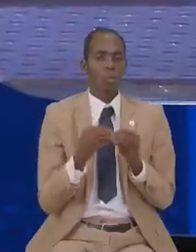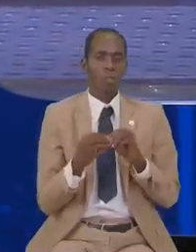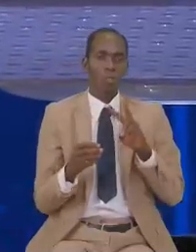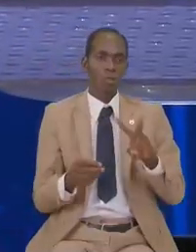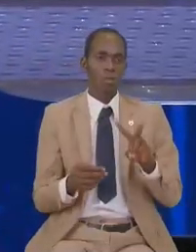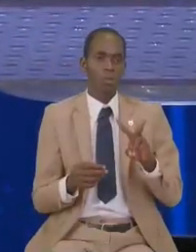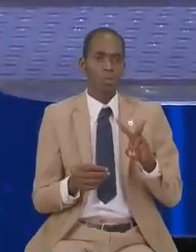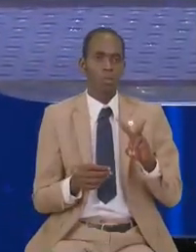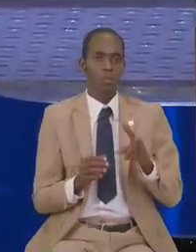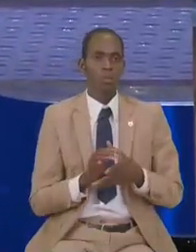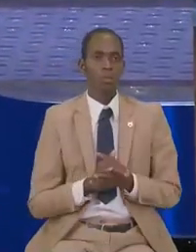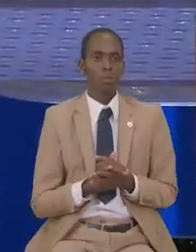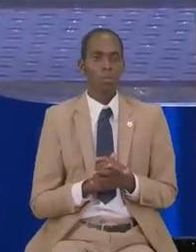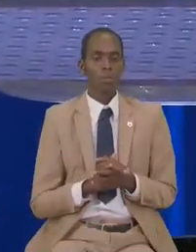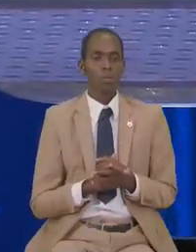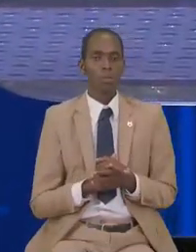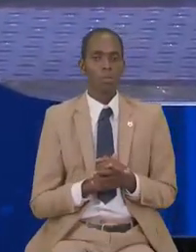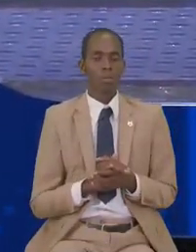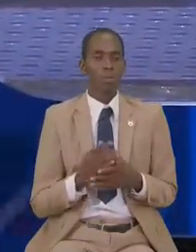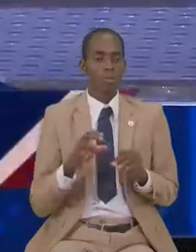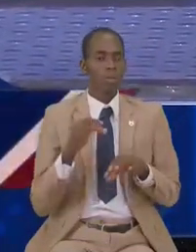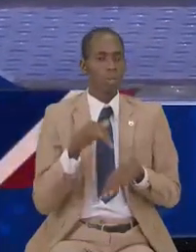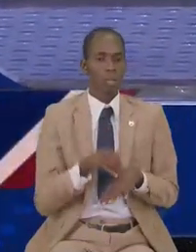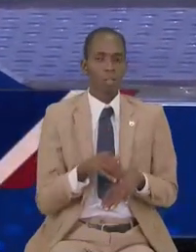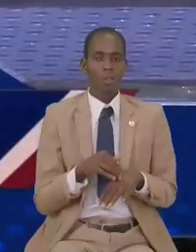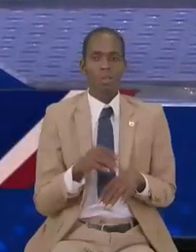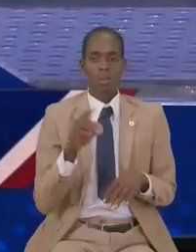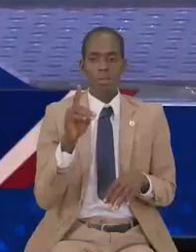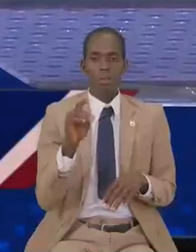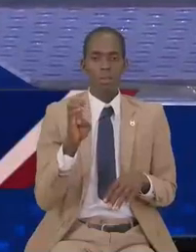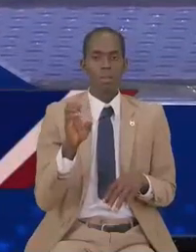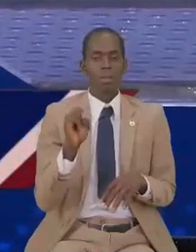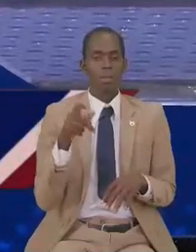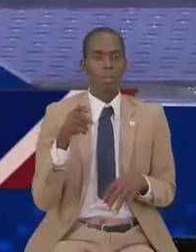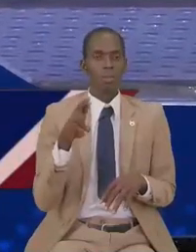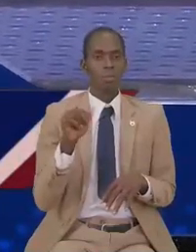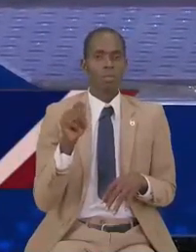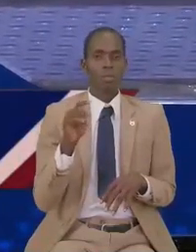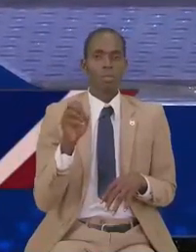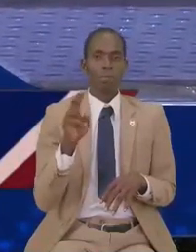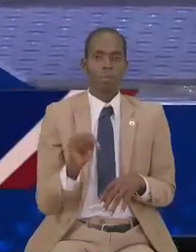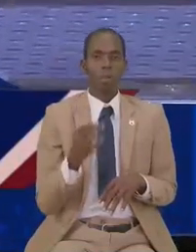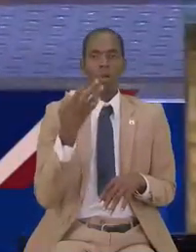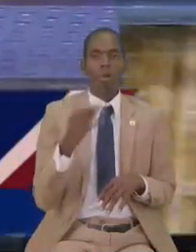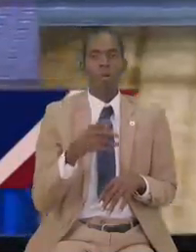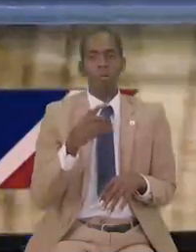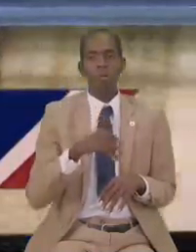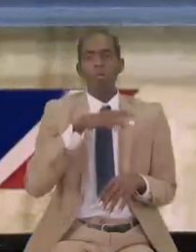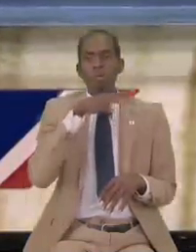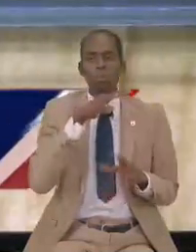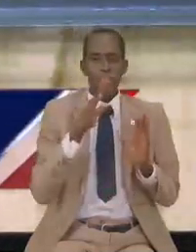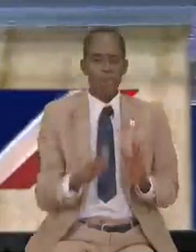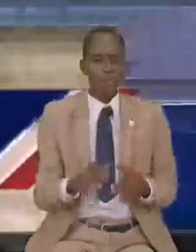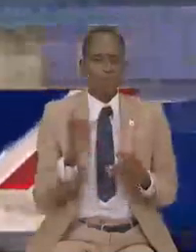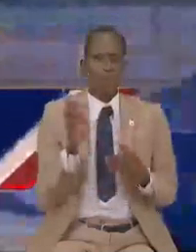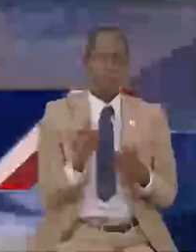la deuxième section ici. Le désespoir des corrupteurs d'induire en corruption. Les Babyloniens étaient